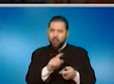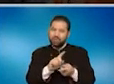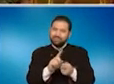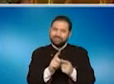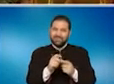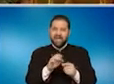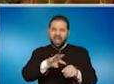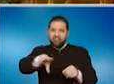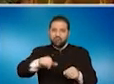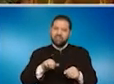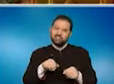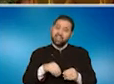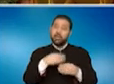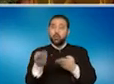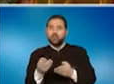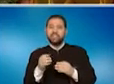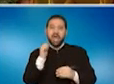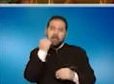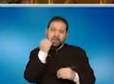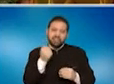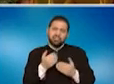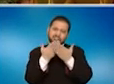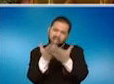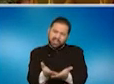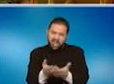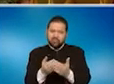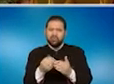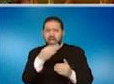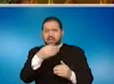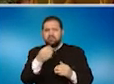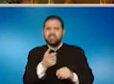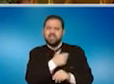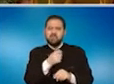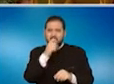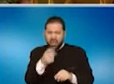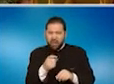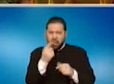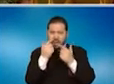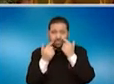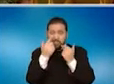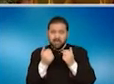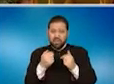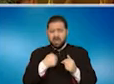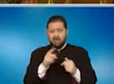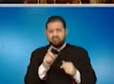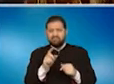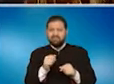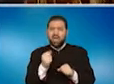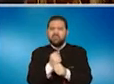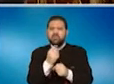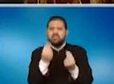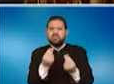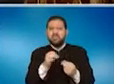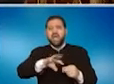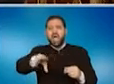primească. Iar bătrânul nu voia să o ia. Atunci a zis lui fratele: de nu o vei lua, nu am odihnă. Zisa